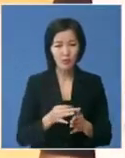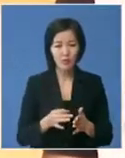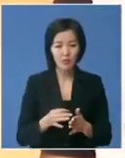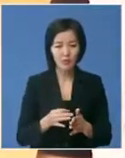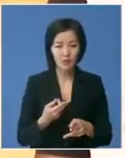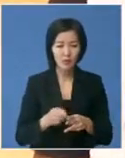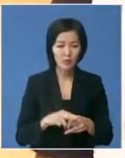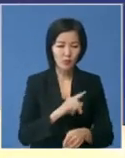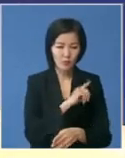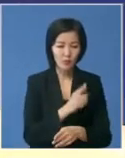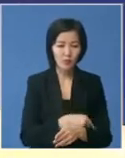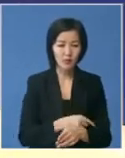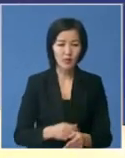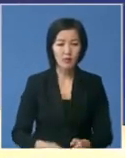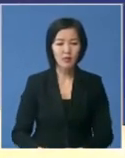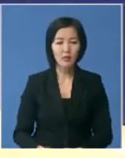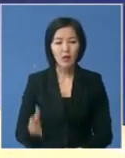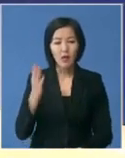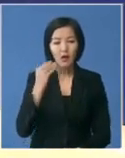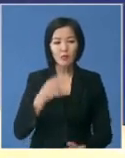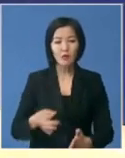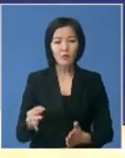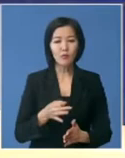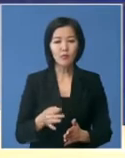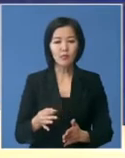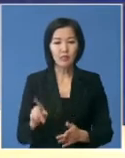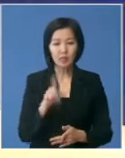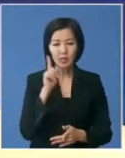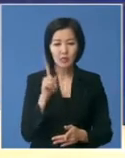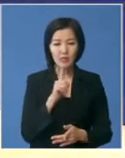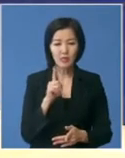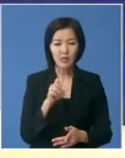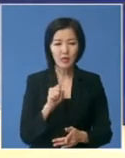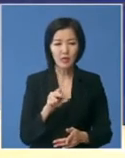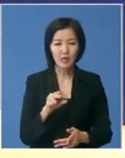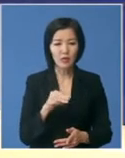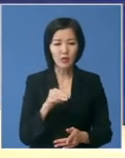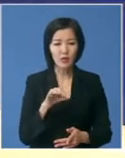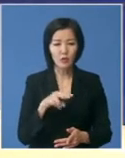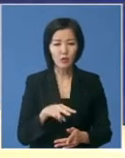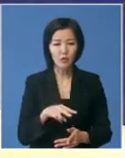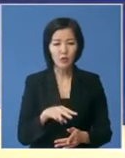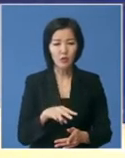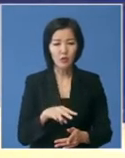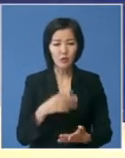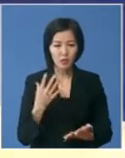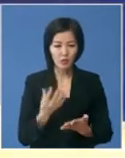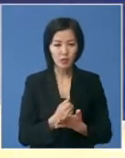қолдан бермеспіз дейді. Алматы облысының балалары жастар арасында Исаханов Ақжол,